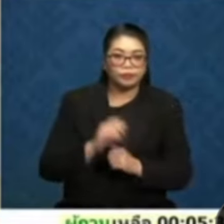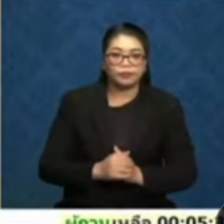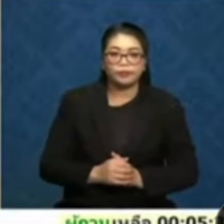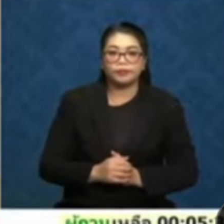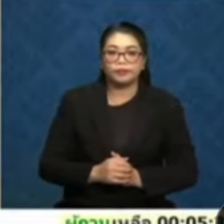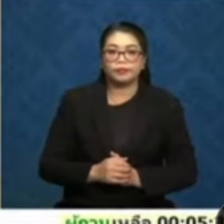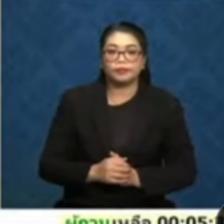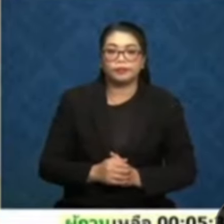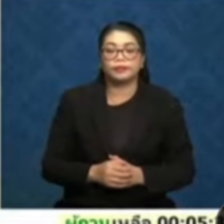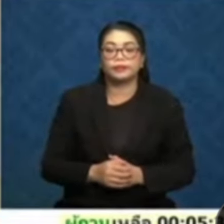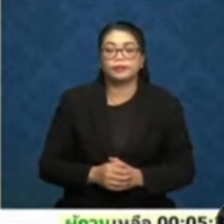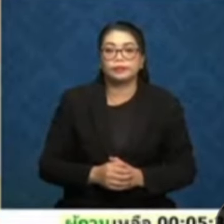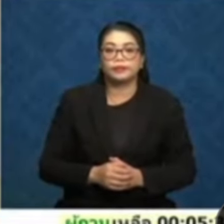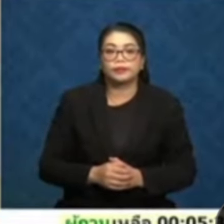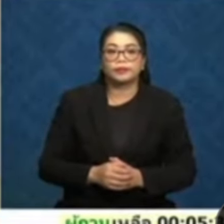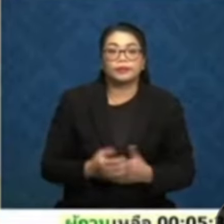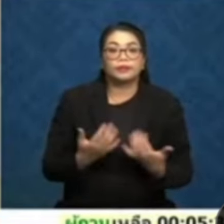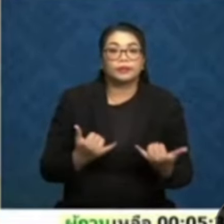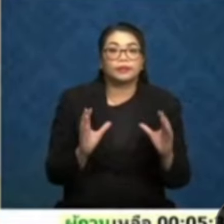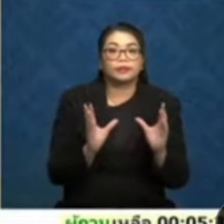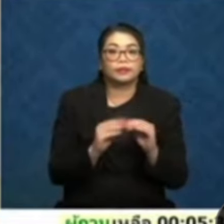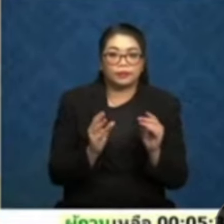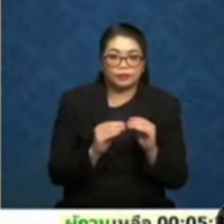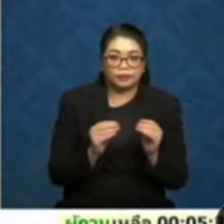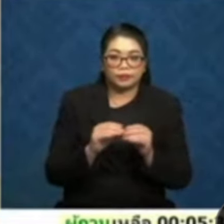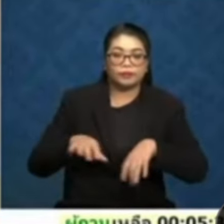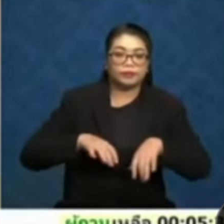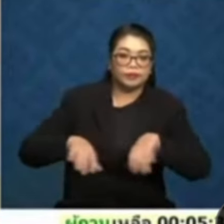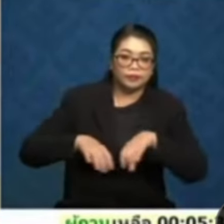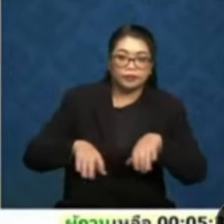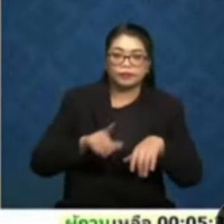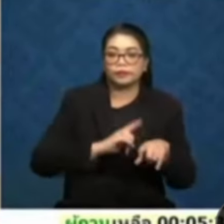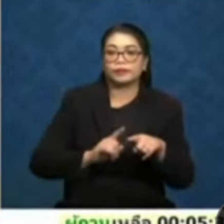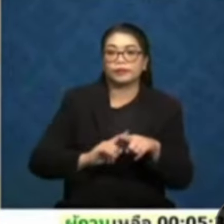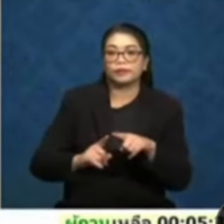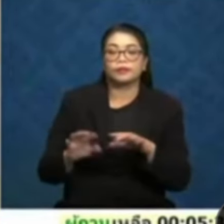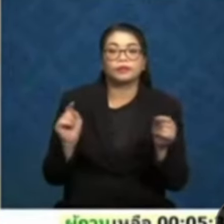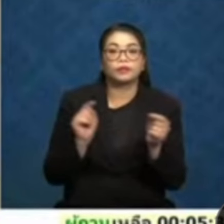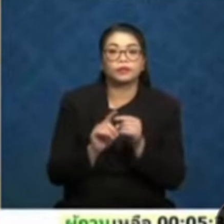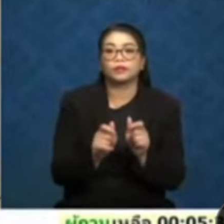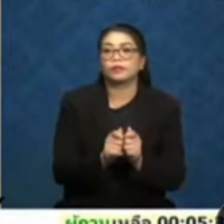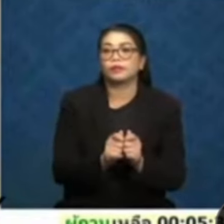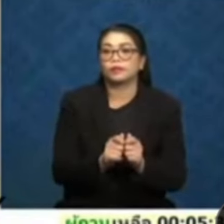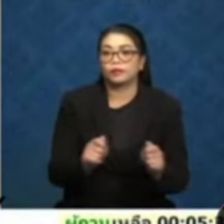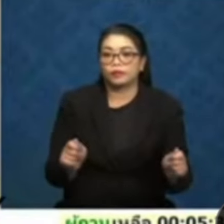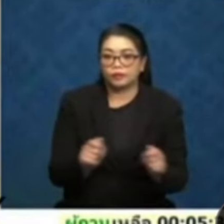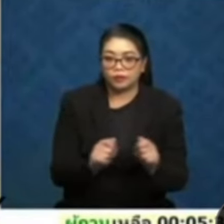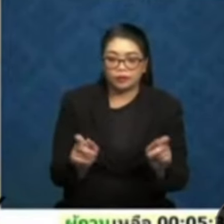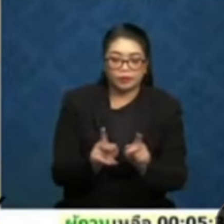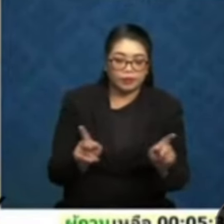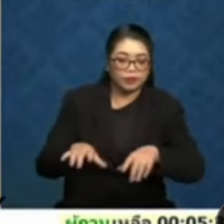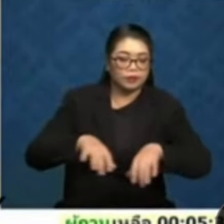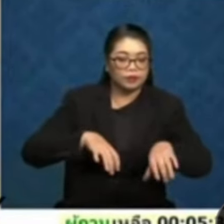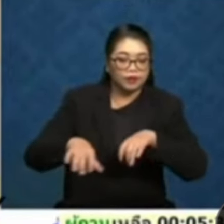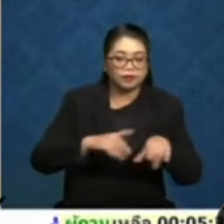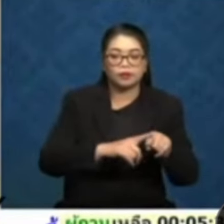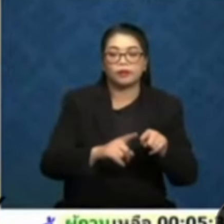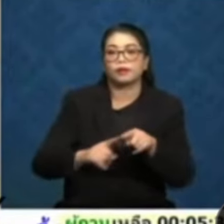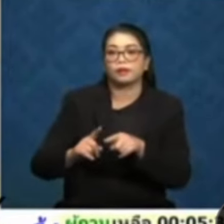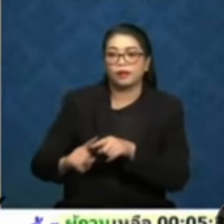ใดและจากการในที่เราได้ประชุมเราก็ได้ส่วนของอนุกรรมการนะคะที่ได้มาจัดการดำเนินการ